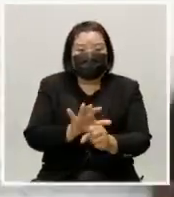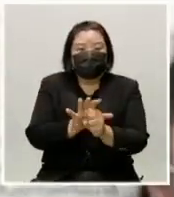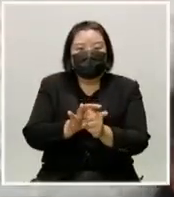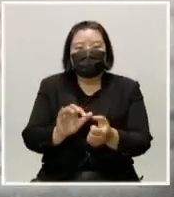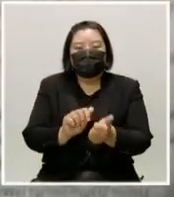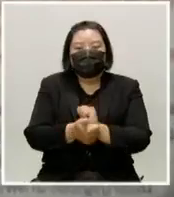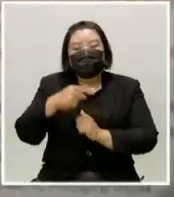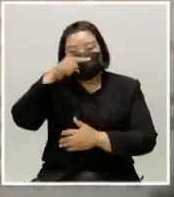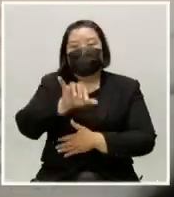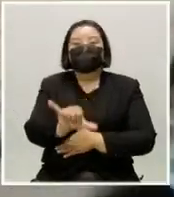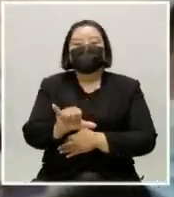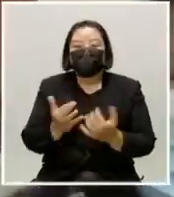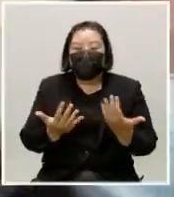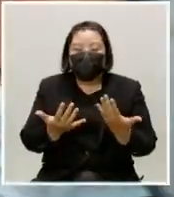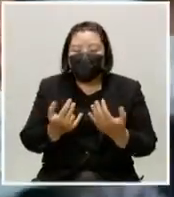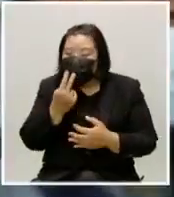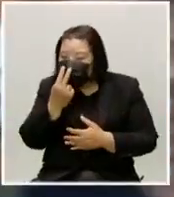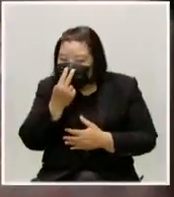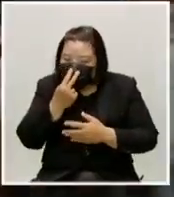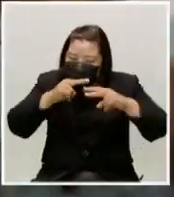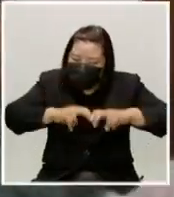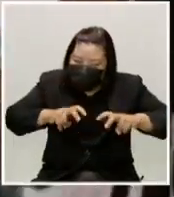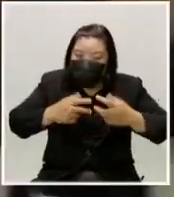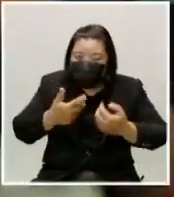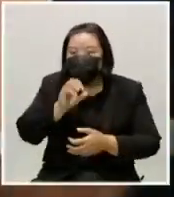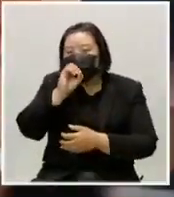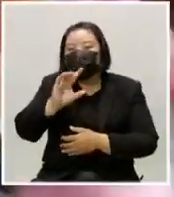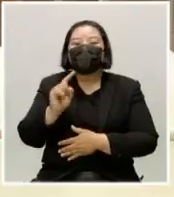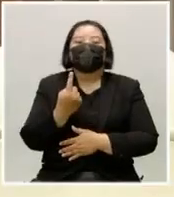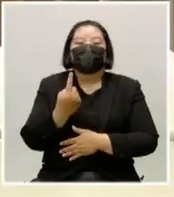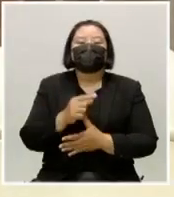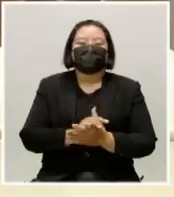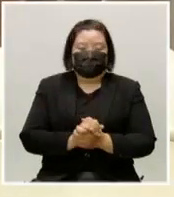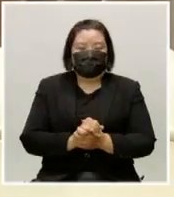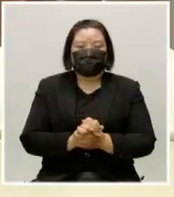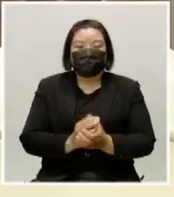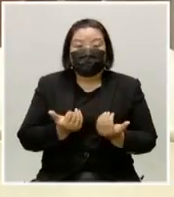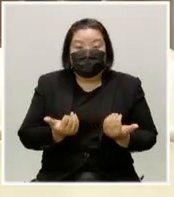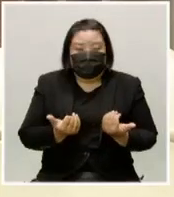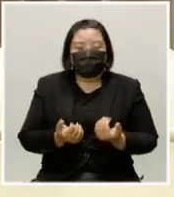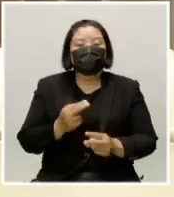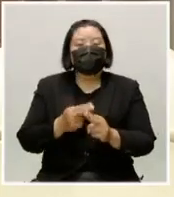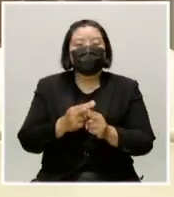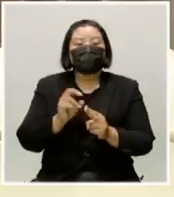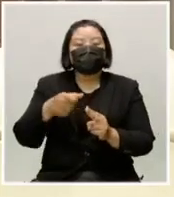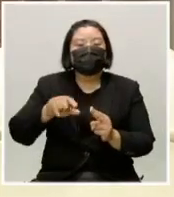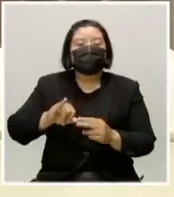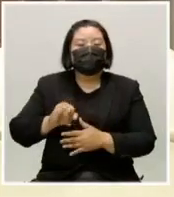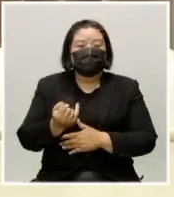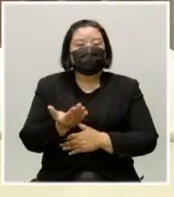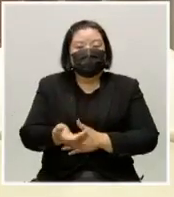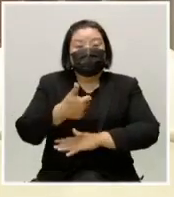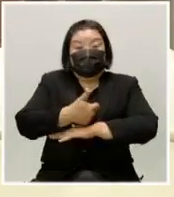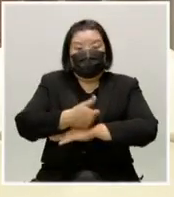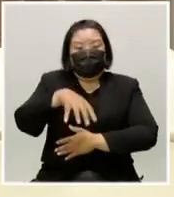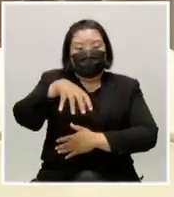อไปตรวจสอบข้อมูลอีกทีนึงนะครับครับผมพอละแค่นี้ครับผมครับผม ด้านนายแพทย์สุภกิจสิริลักษณ์อธิบดีกรมวิทยา